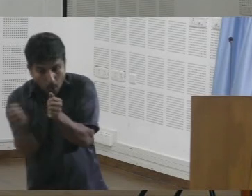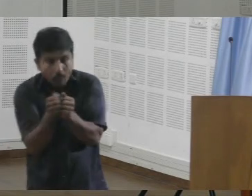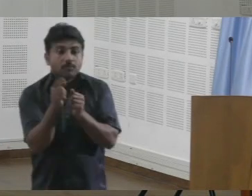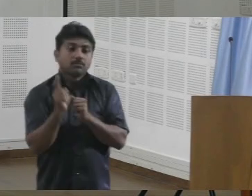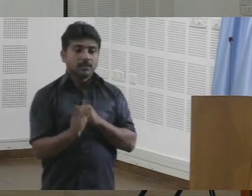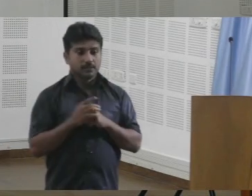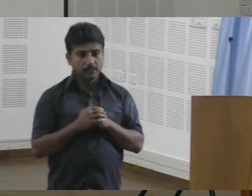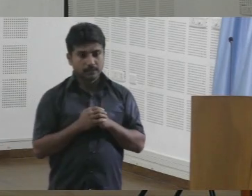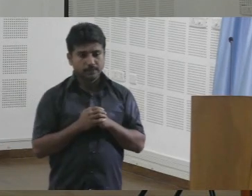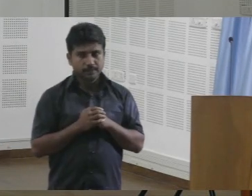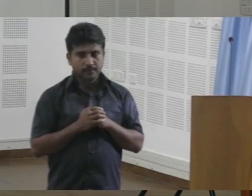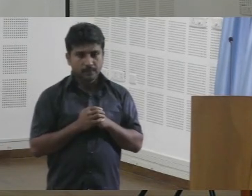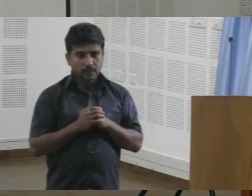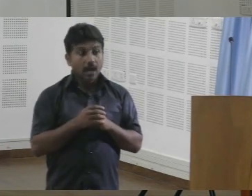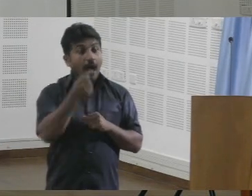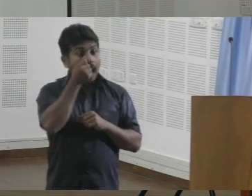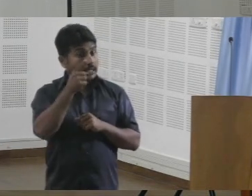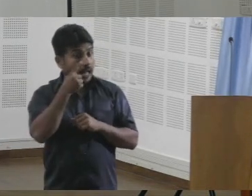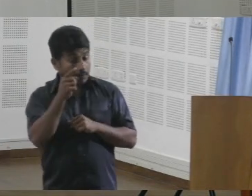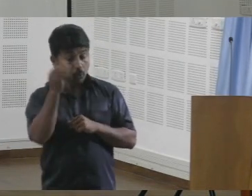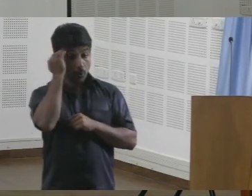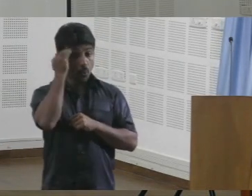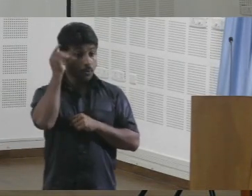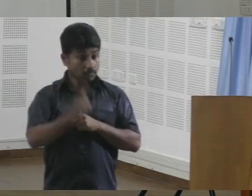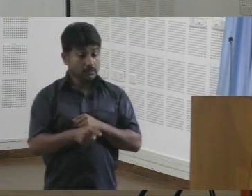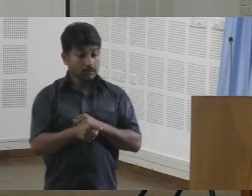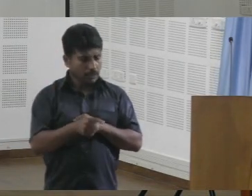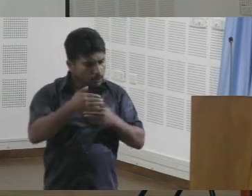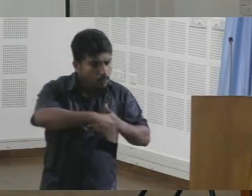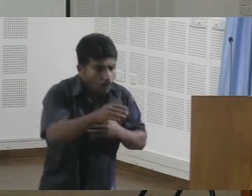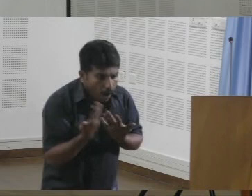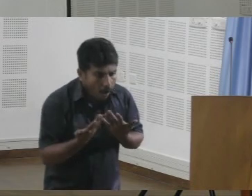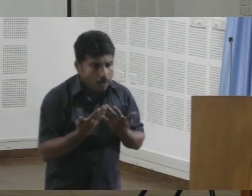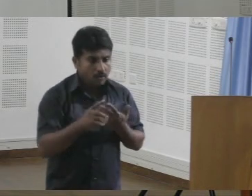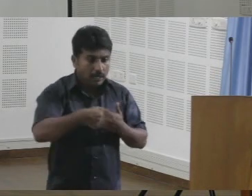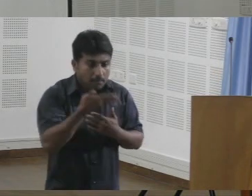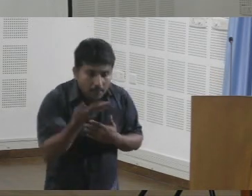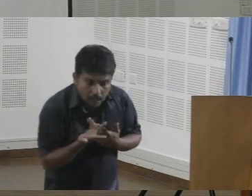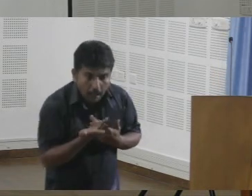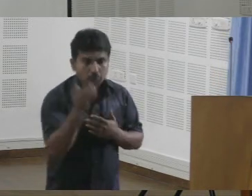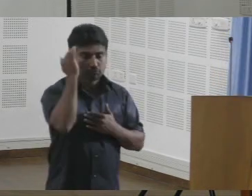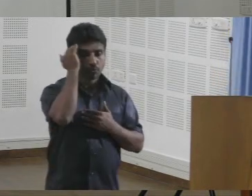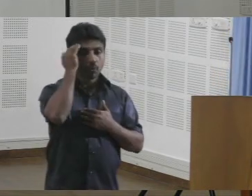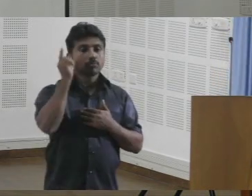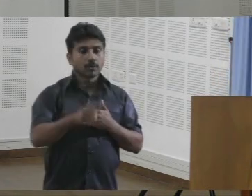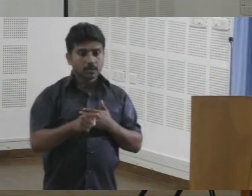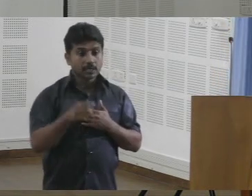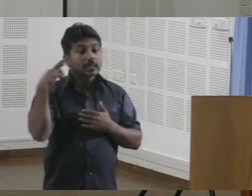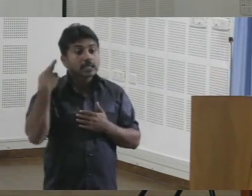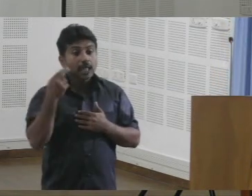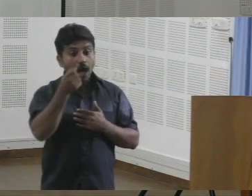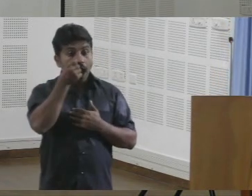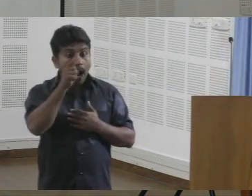അമ്മമാർ നമ്മൾ അറിഞ്ഞിരിക്കണം എന്താ ചെയ്യേണ്ടത്, എങ്ങനെയാണ് മുന്നോട്ട് പോകേണ്ടത്. നമ്മൾക്കാണ് കുട്ടിയുടെ എല്ലാ കാര്യങ്ങളും